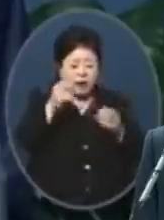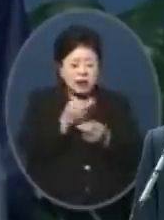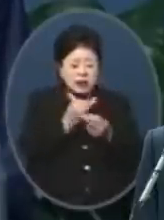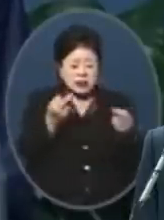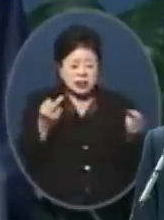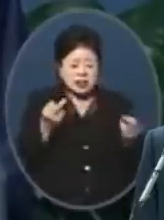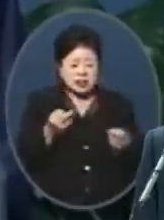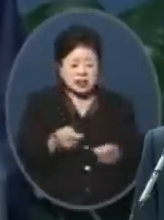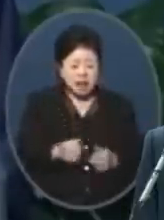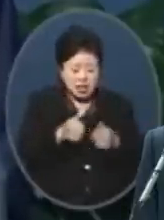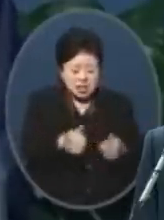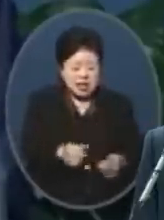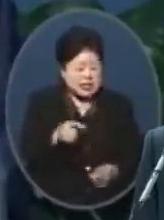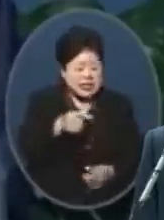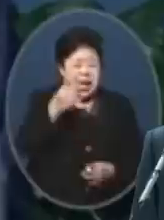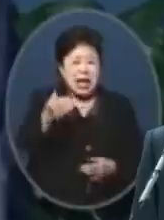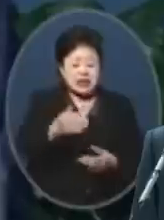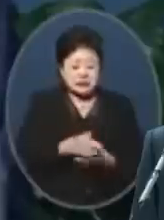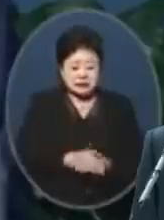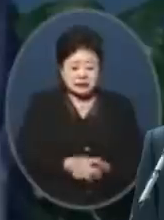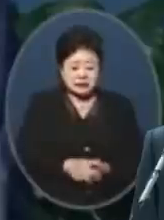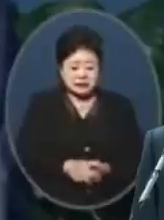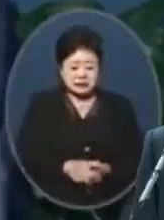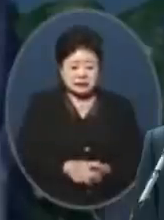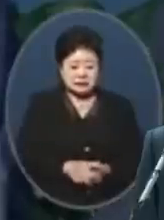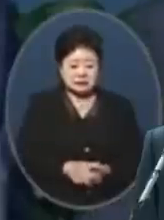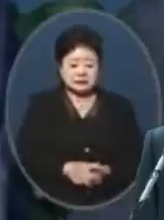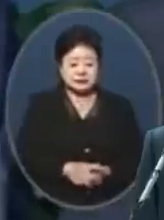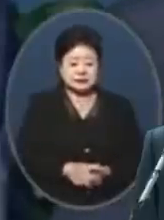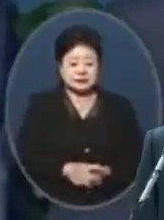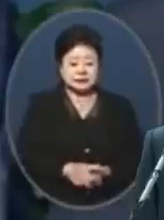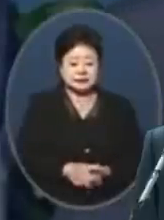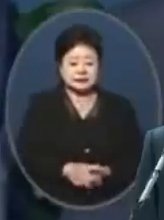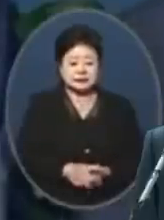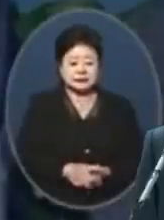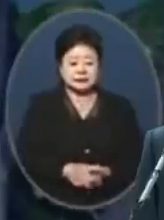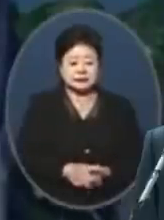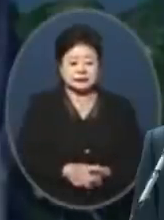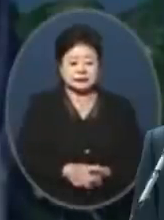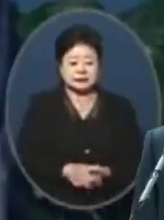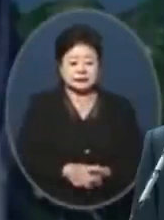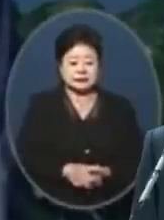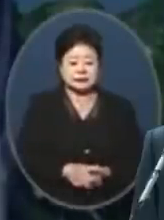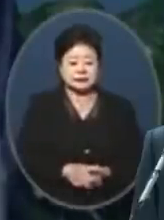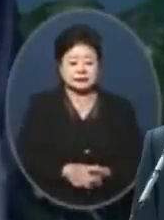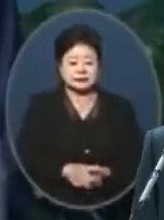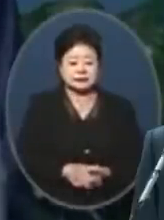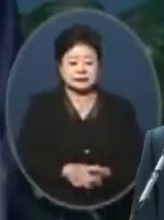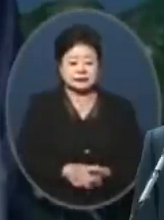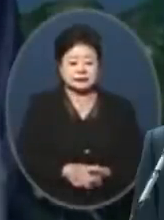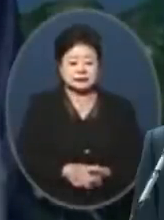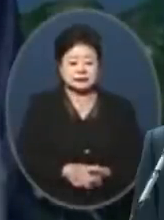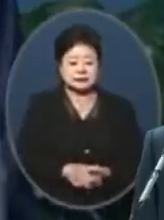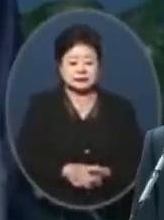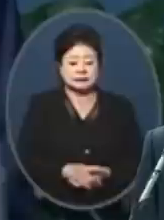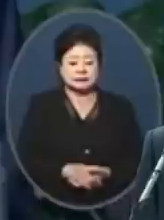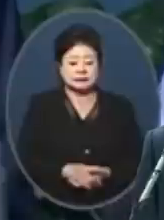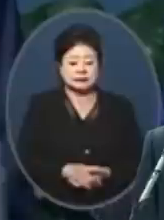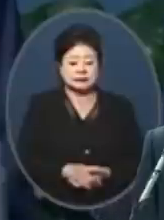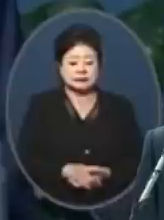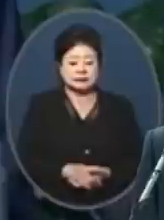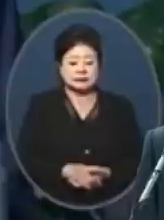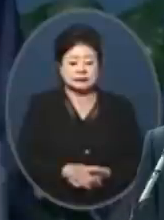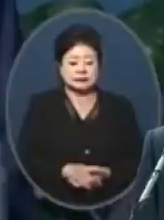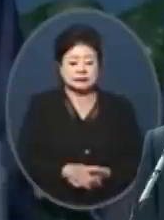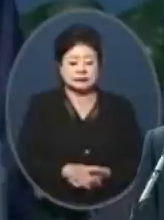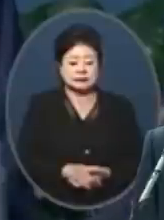형제들과 더불어서 죄란다 말이야. So even Jacob said to him, "Are you saying even me? Because the father and the